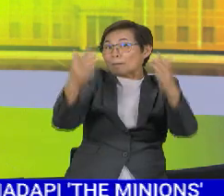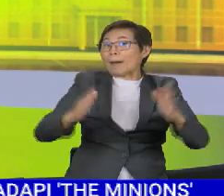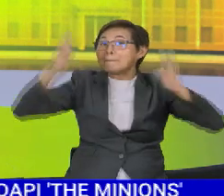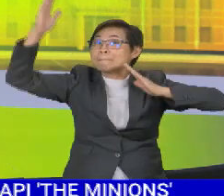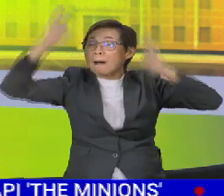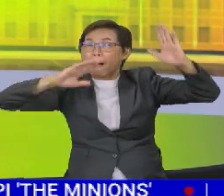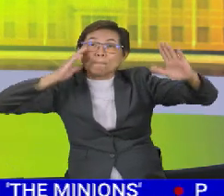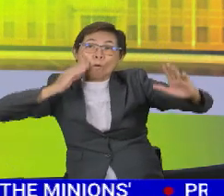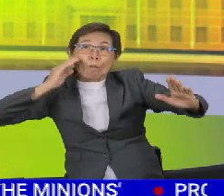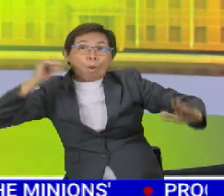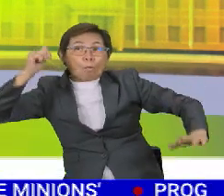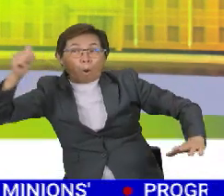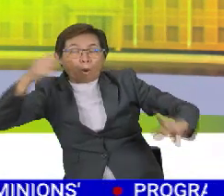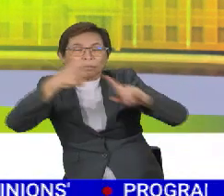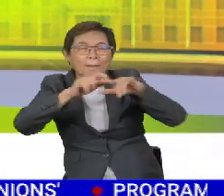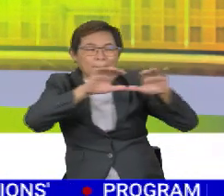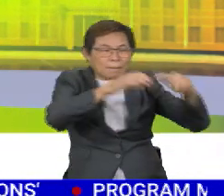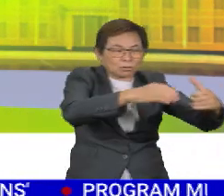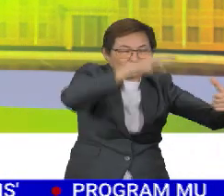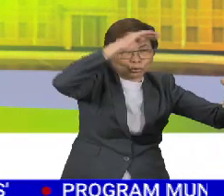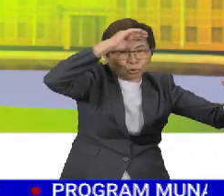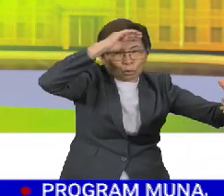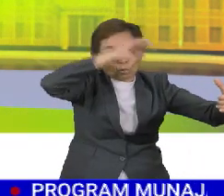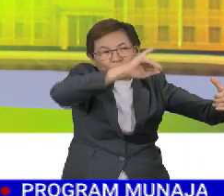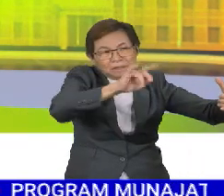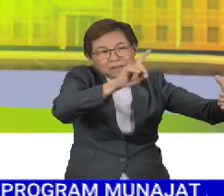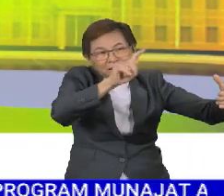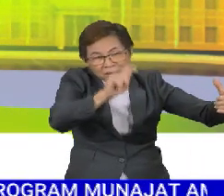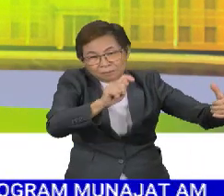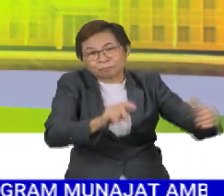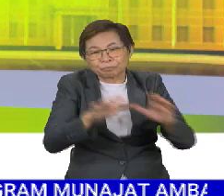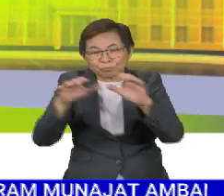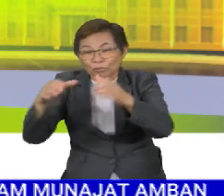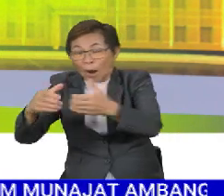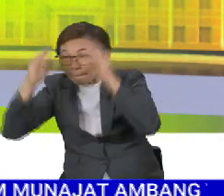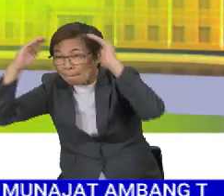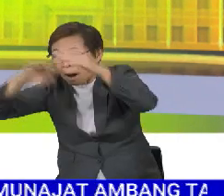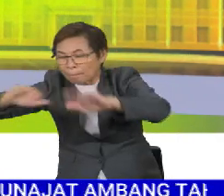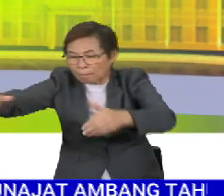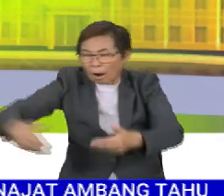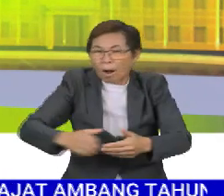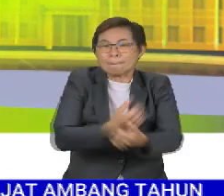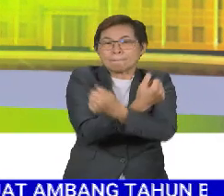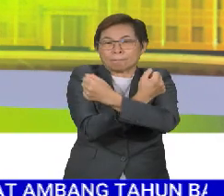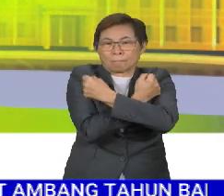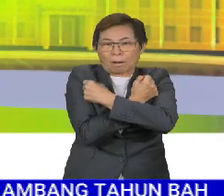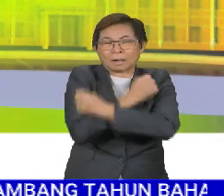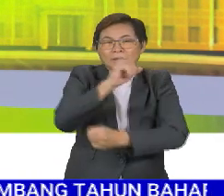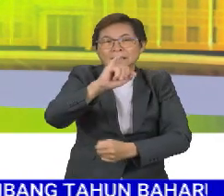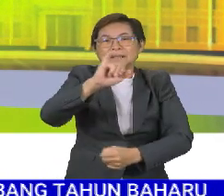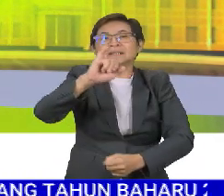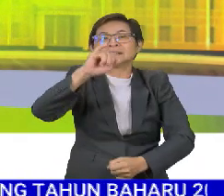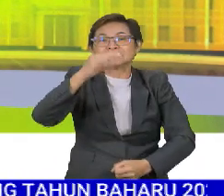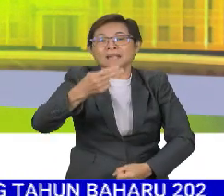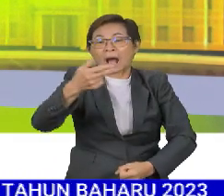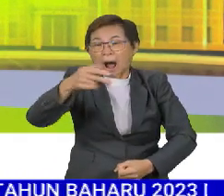tempatan berpengalaman daripada pasukan Johor Darul Takzim JDT. Skuad Tok Gajah memperkenalkan penjaga gol Izham Tarmizi